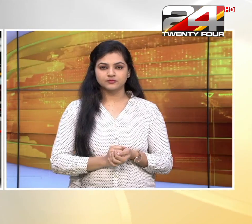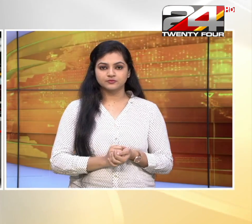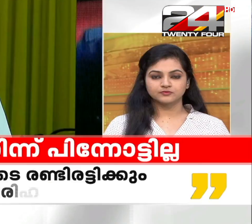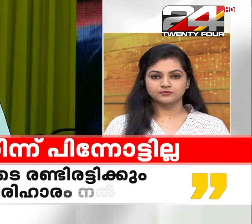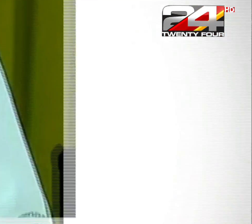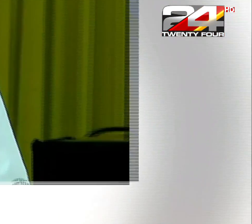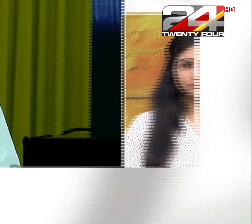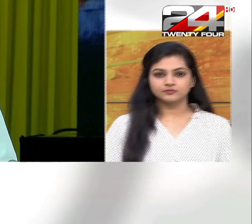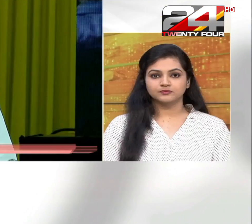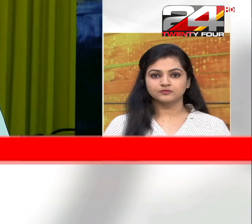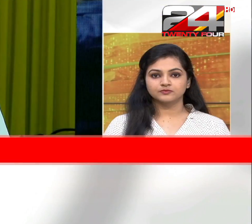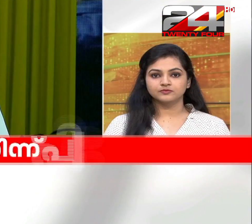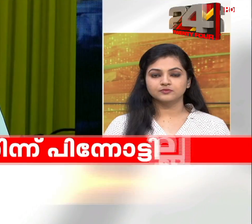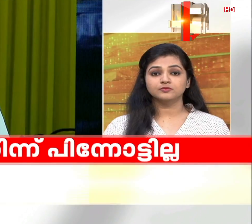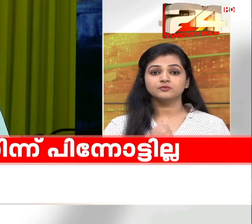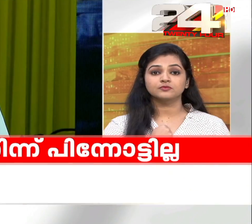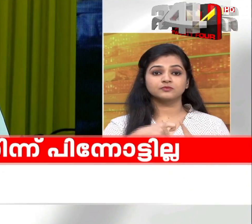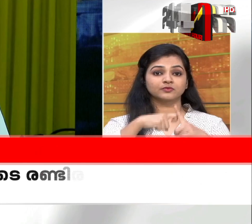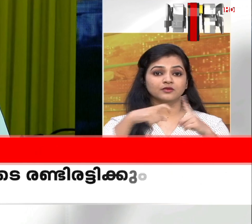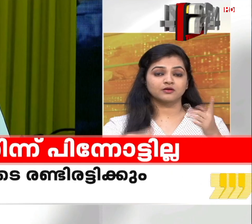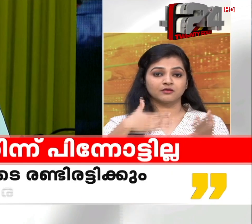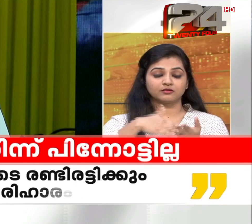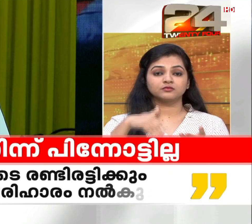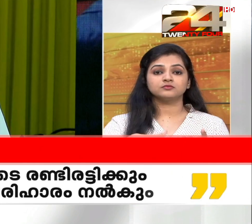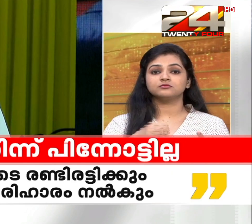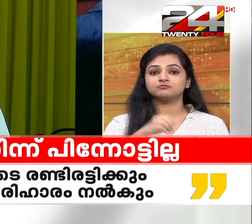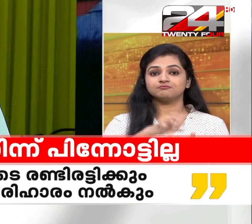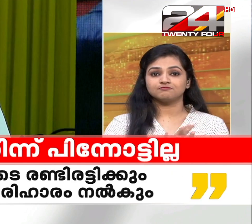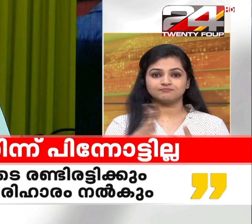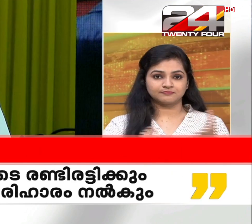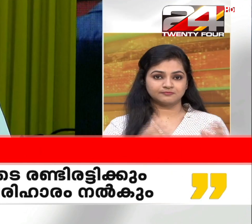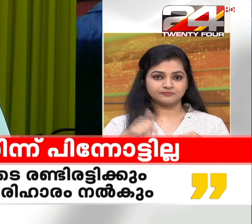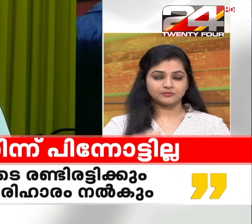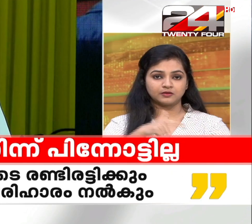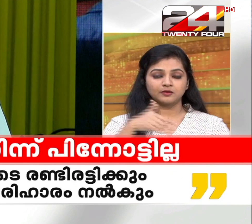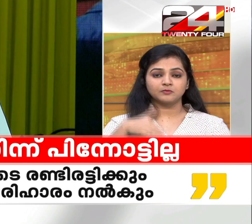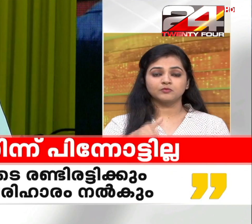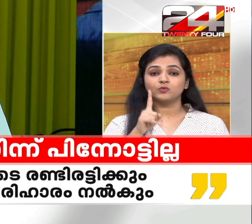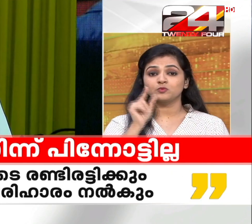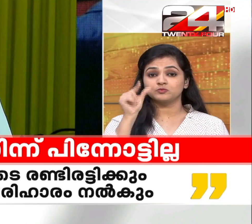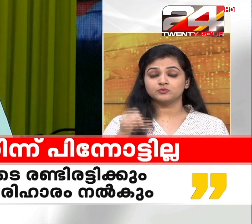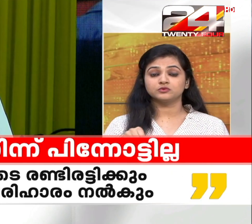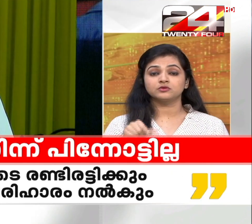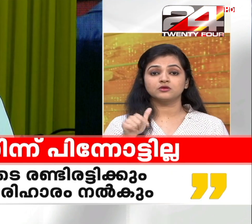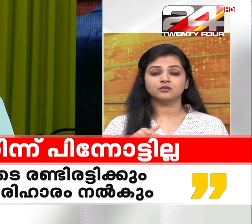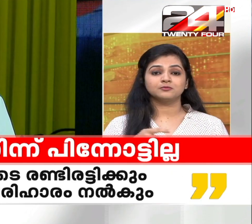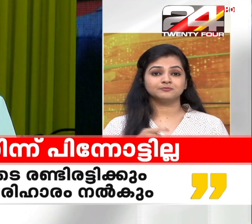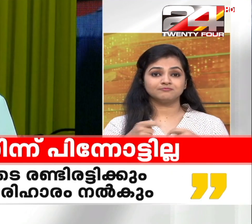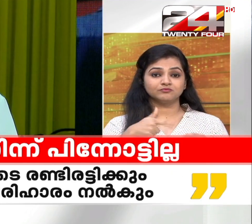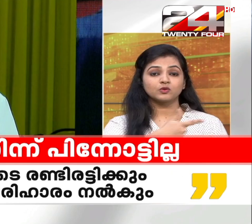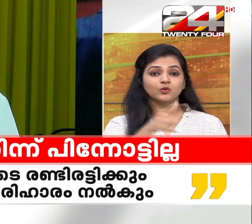നമ്മുടെ സംസ്ഥാനത്ത് ഇപ്പോ ഭൂമി ഏറ്റെടുക്കുന്ന ഘട്ടത്തിൽ ഒരാൾക്ക് പോലും കമ്പോള വിലക്ക്